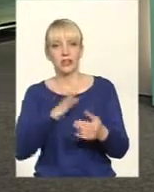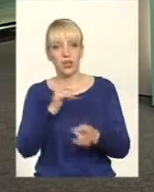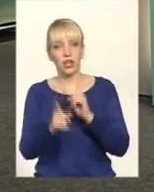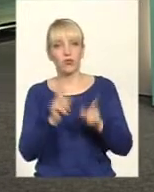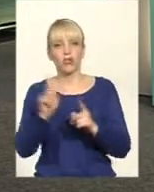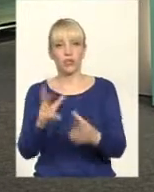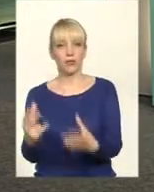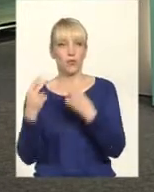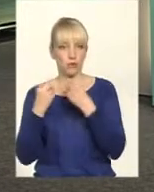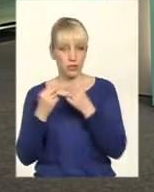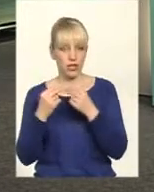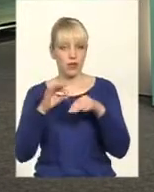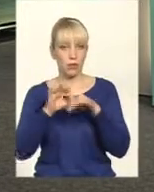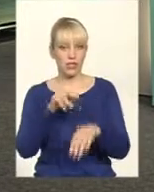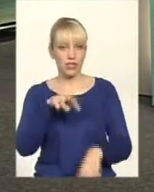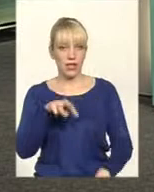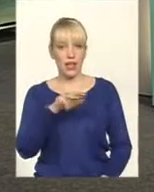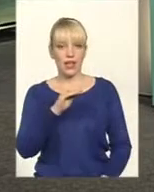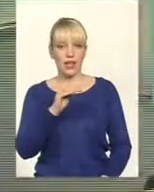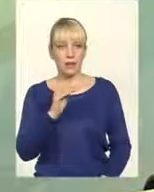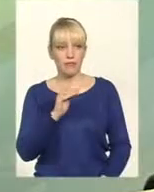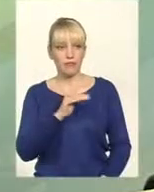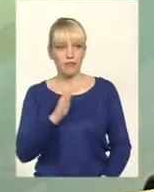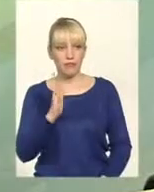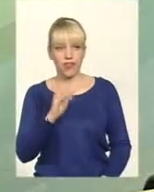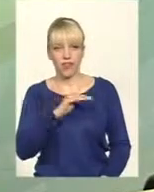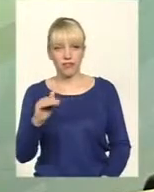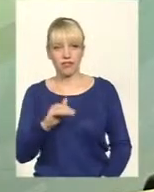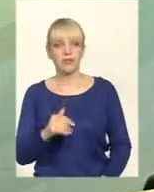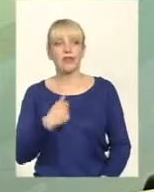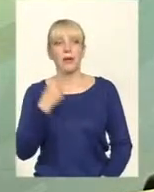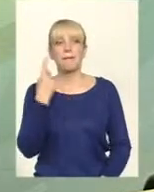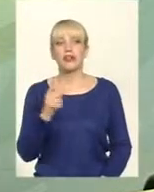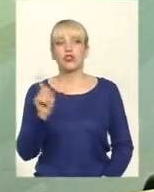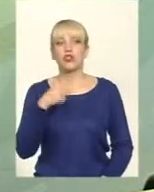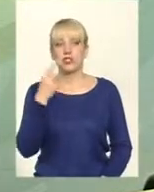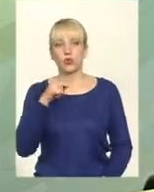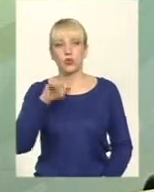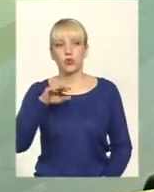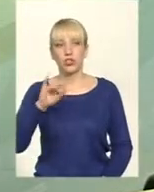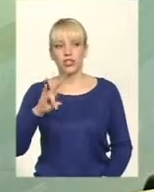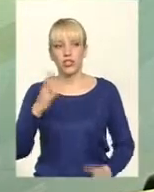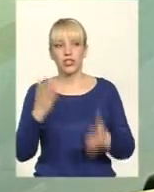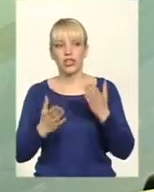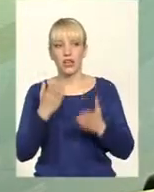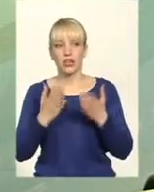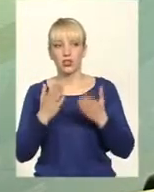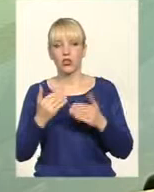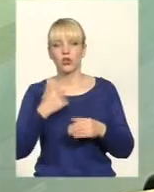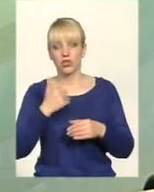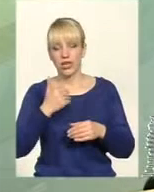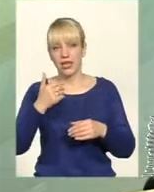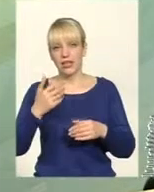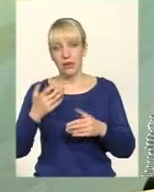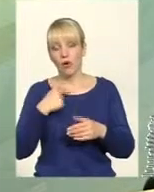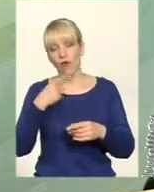пообіцяли провести МВФ? Ну, я скажу декілька тез. Перше, те, що у Путіна, якщо починати закінчувати